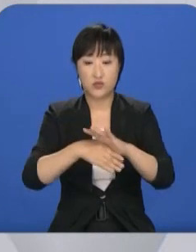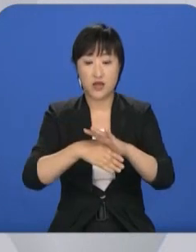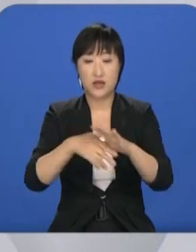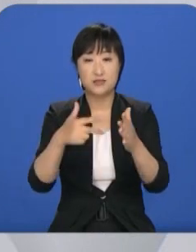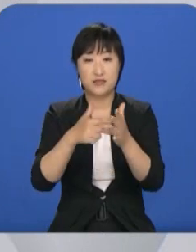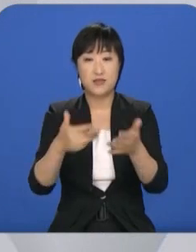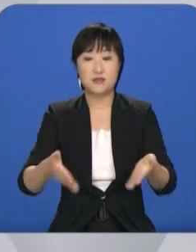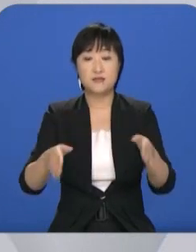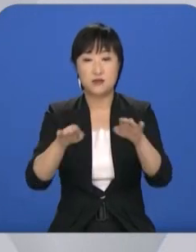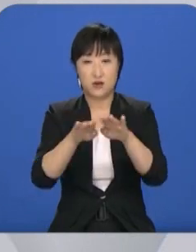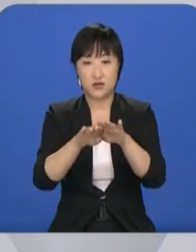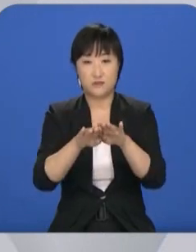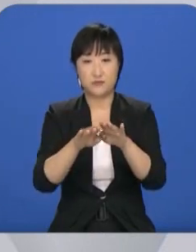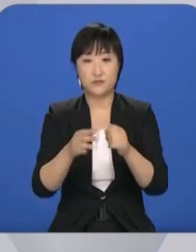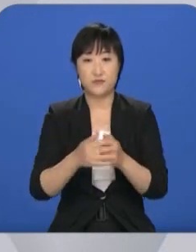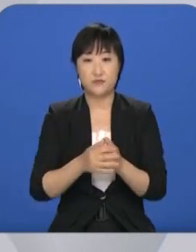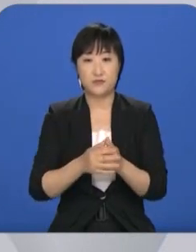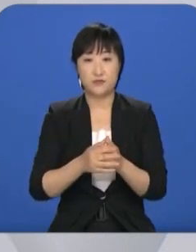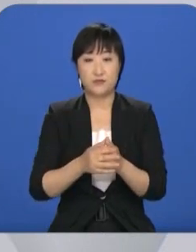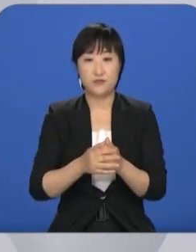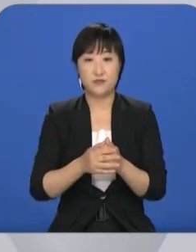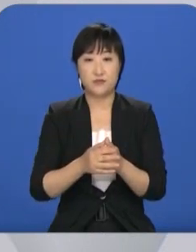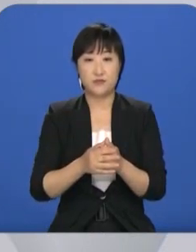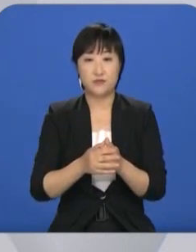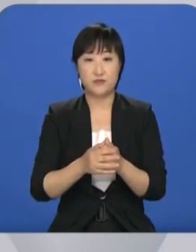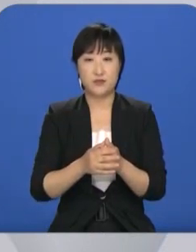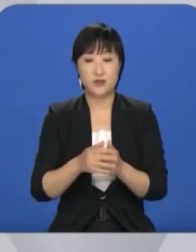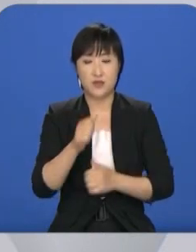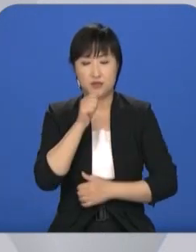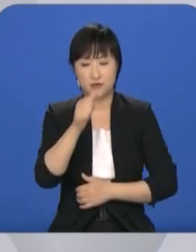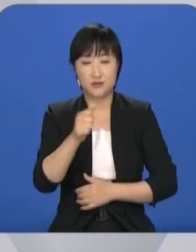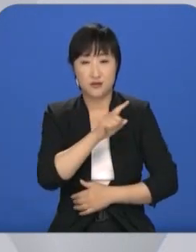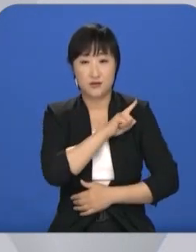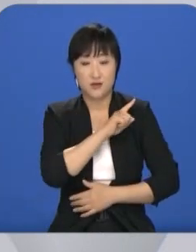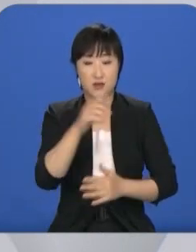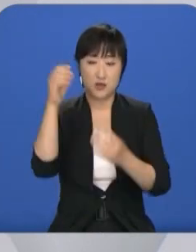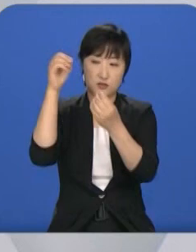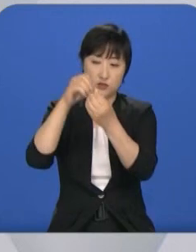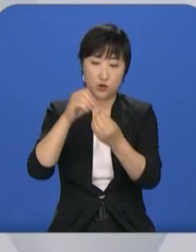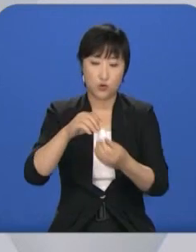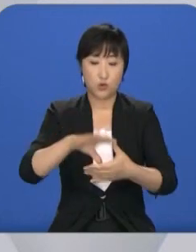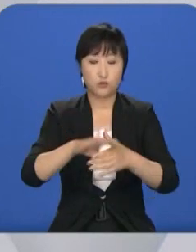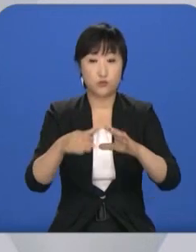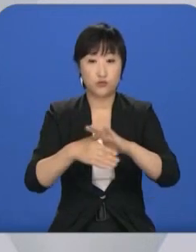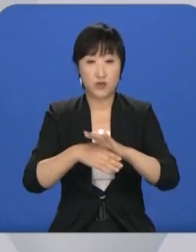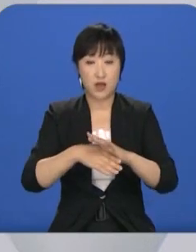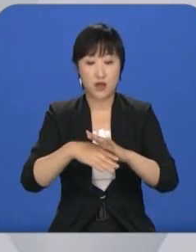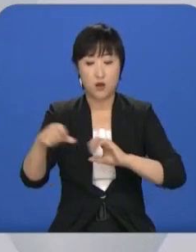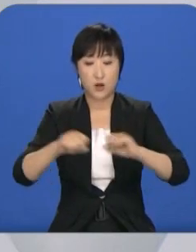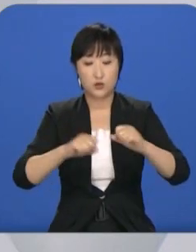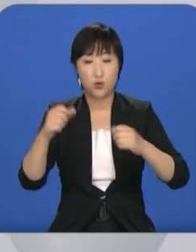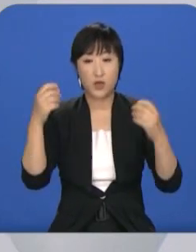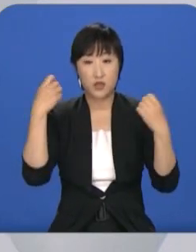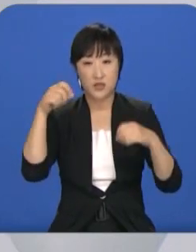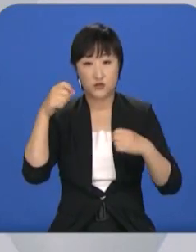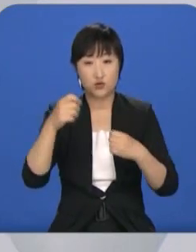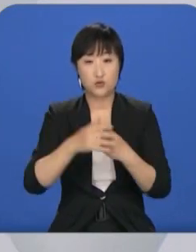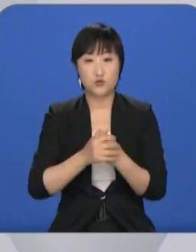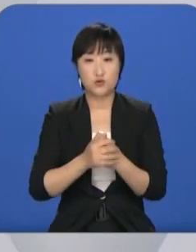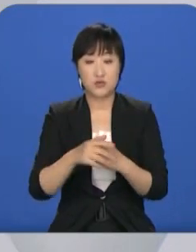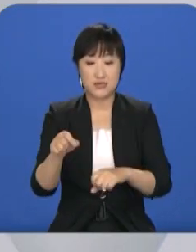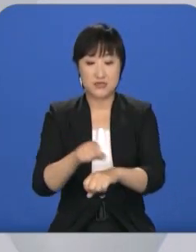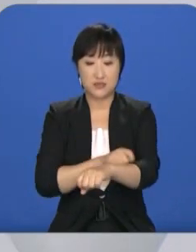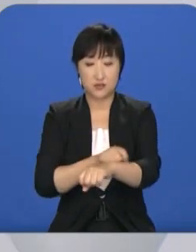재단 설립입니다. 우리 군의 절대 우위 자원인 전통 문화 예술 활동 지원과 지역